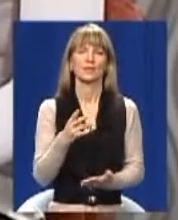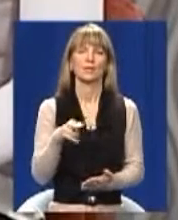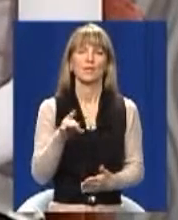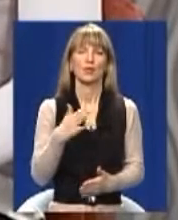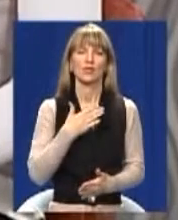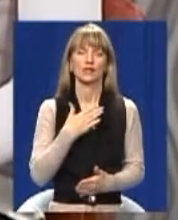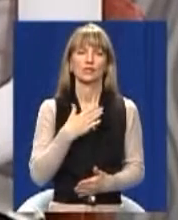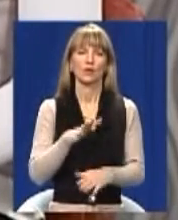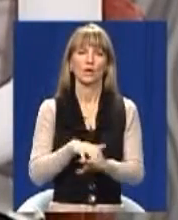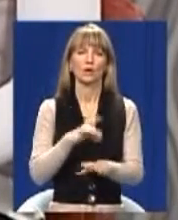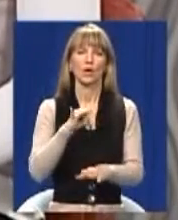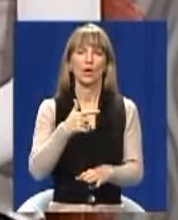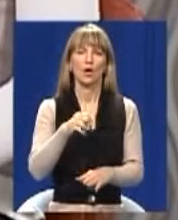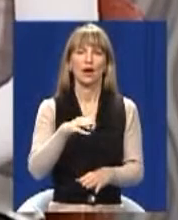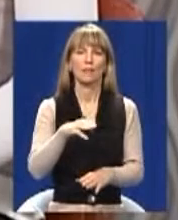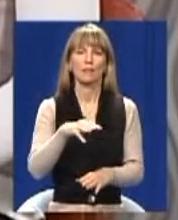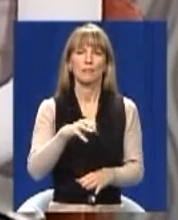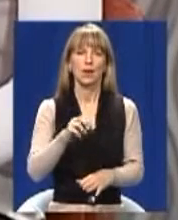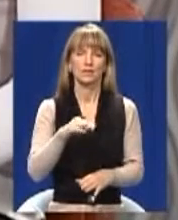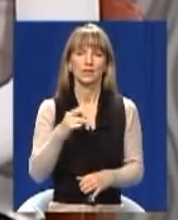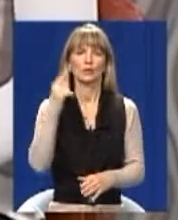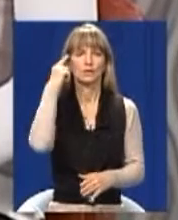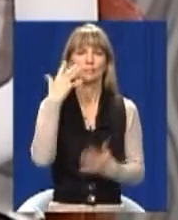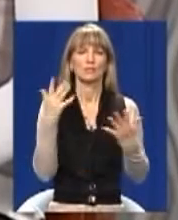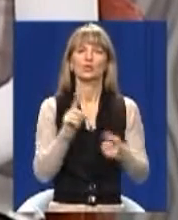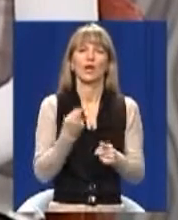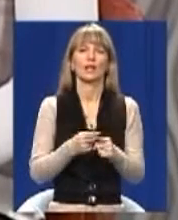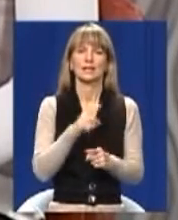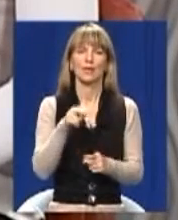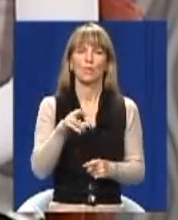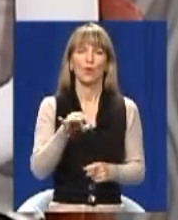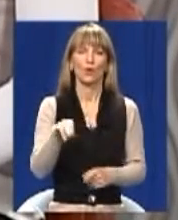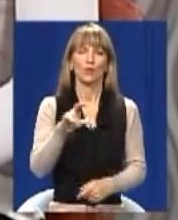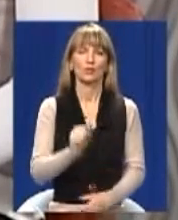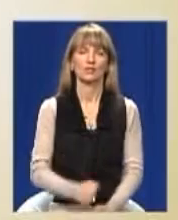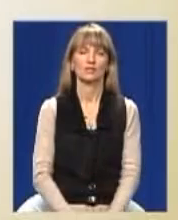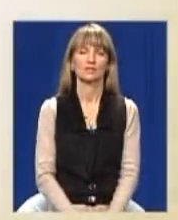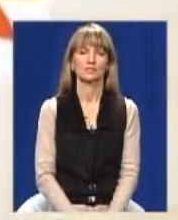нашого котика Рогамафена трішки більше інформації та дізнатися, що це за порода.